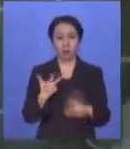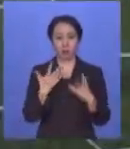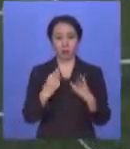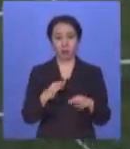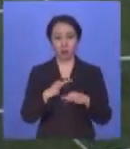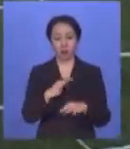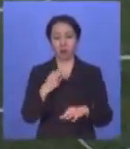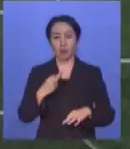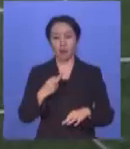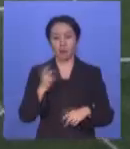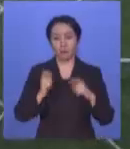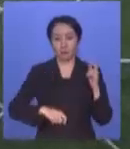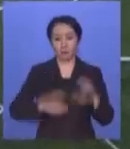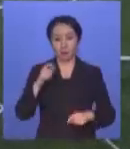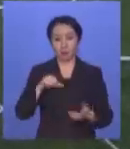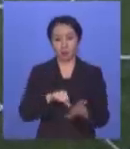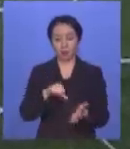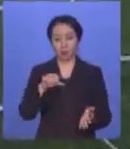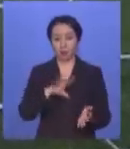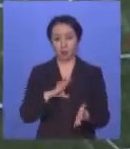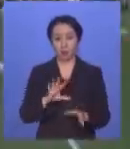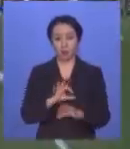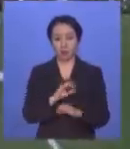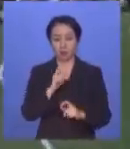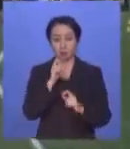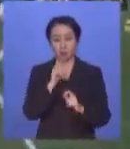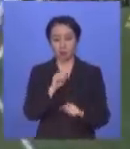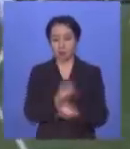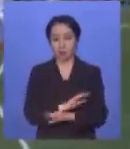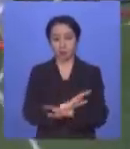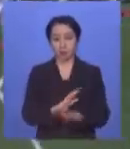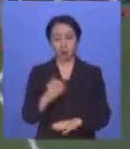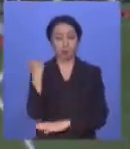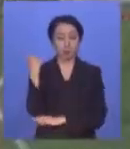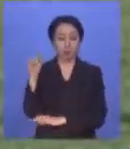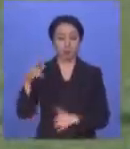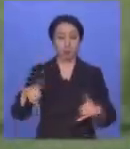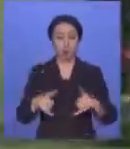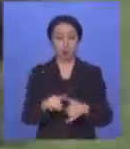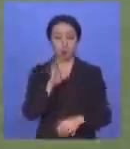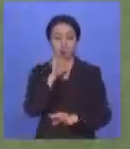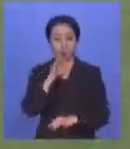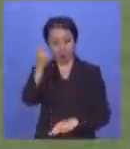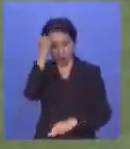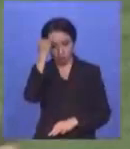созылады. Фестиваль соңында қатысушылардың ешқайсысы сыйлықсыз қалмайды. Жеңімпаздар кубок, медаль,